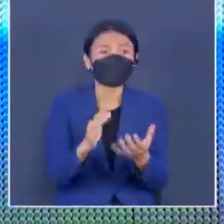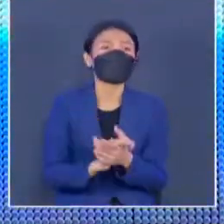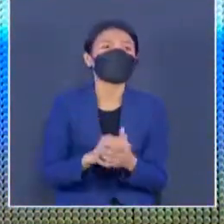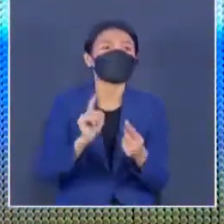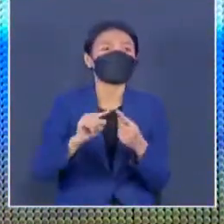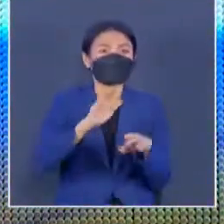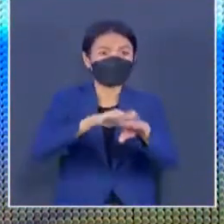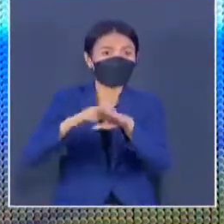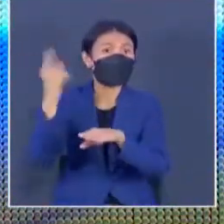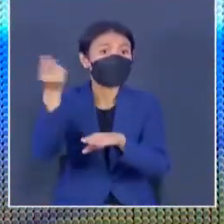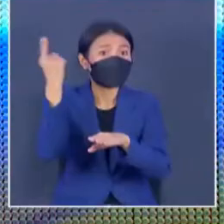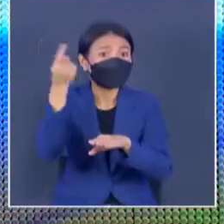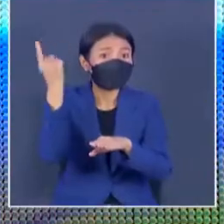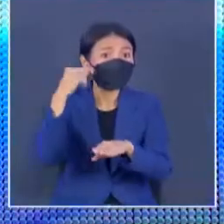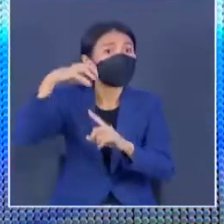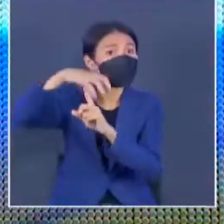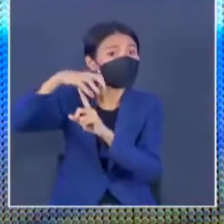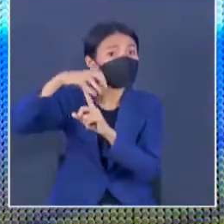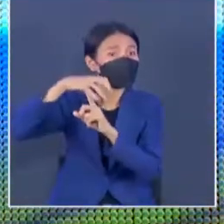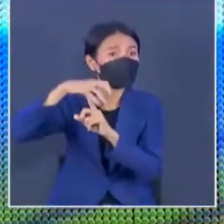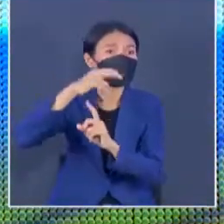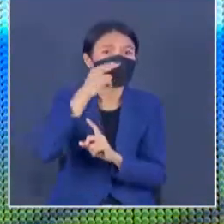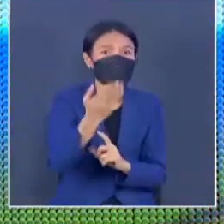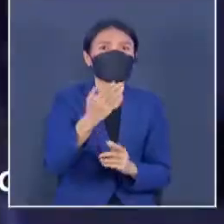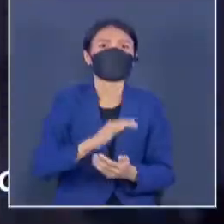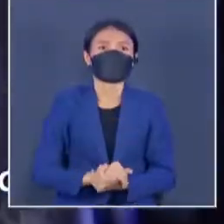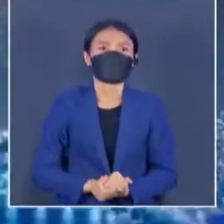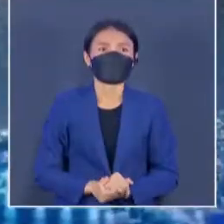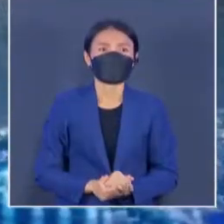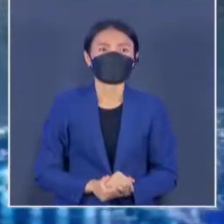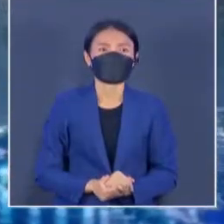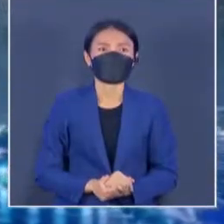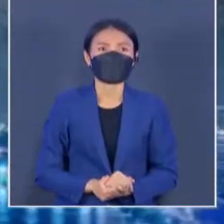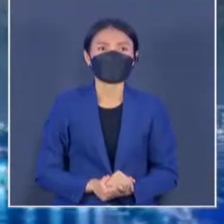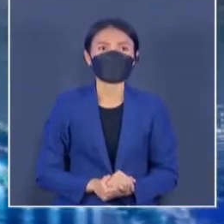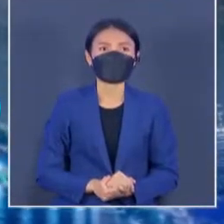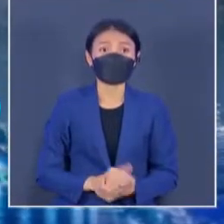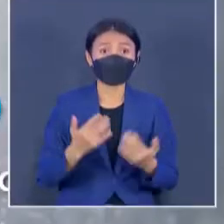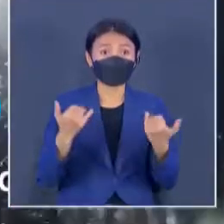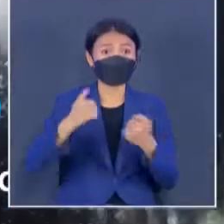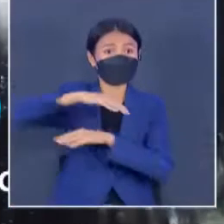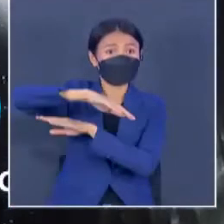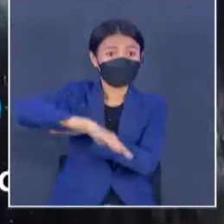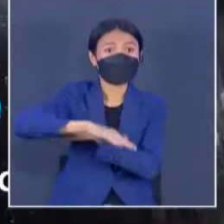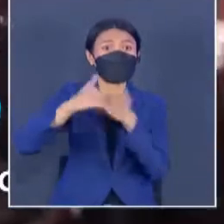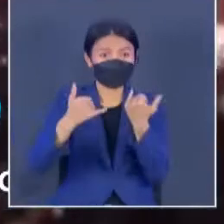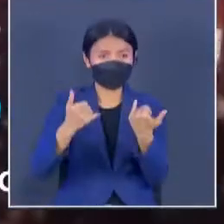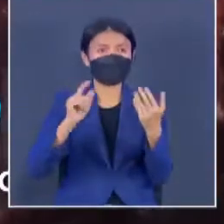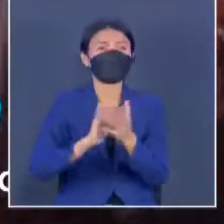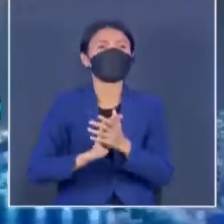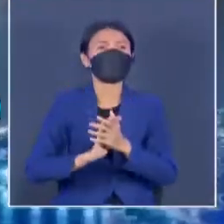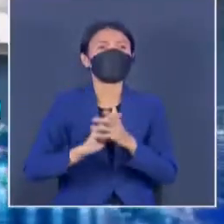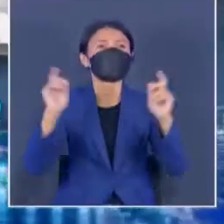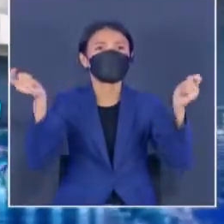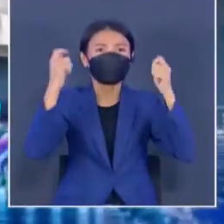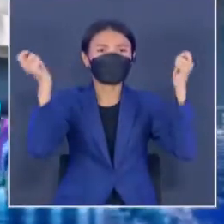กับงานโมโน29พัทยาคาวดาว2022ค่ะเย็นนี้แล้วนะคะที่มหกรรมความบันเทิงเฉลิมฉ